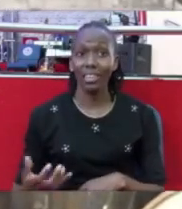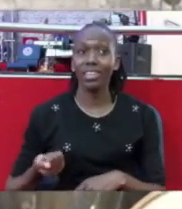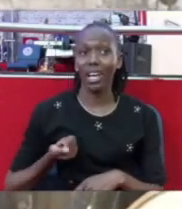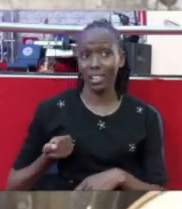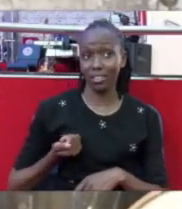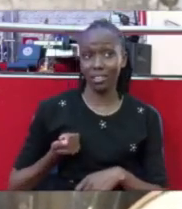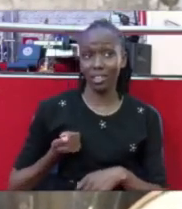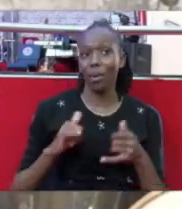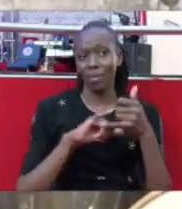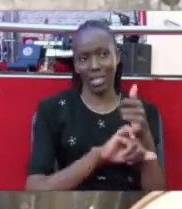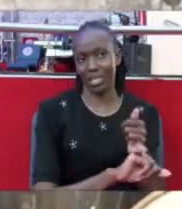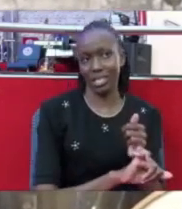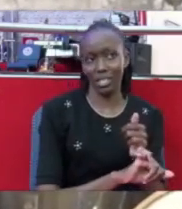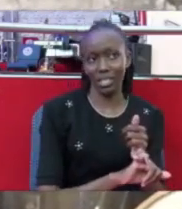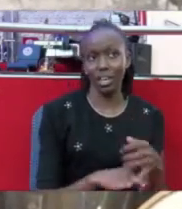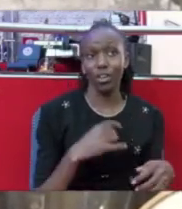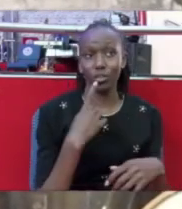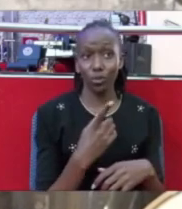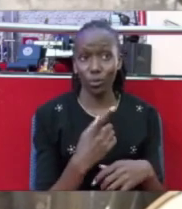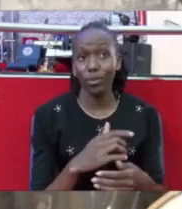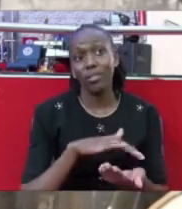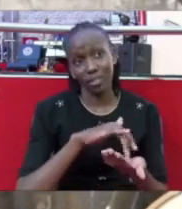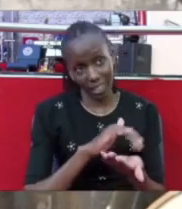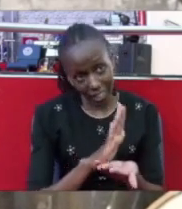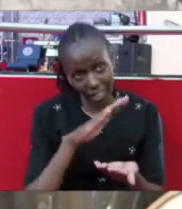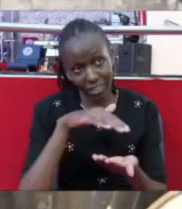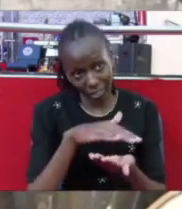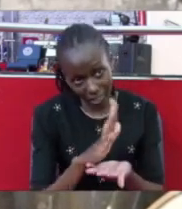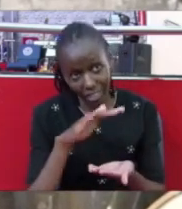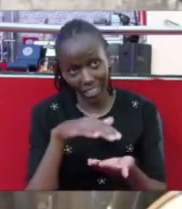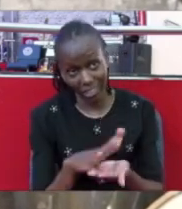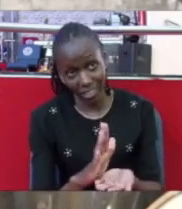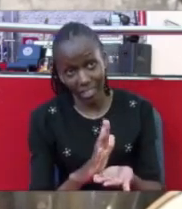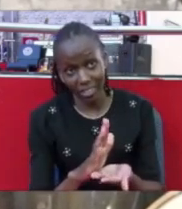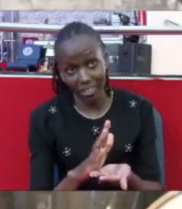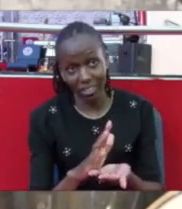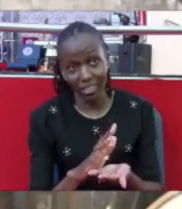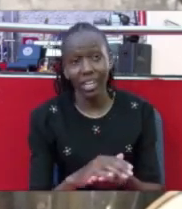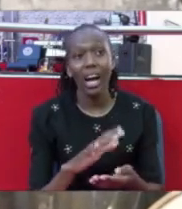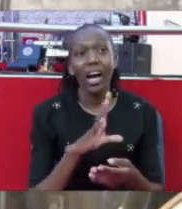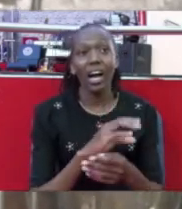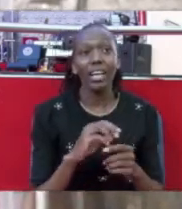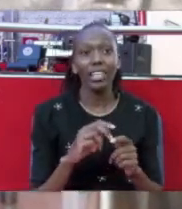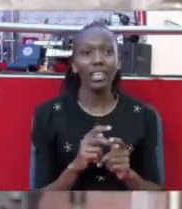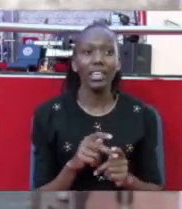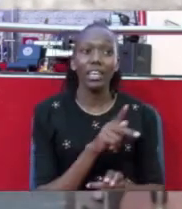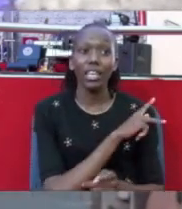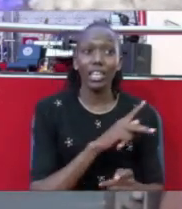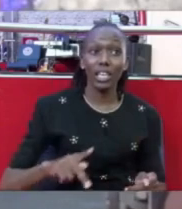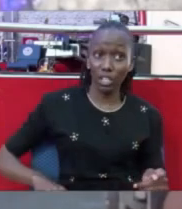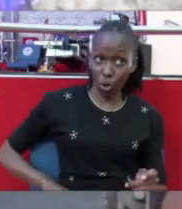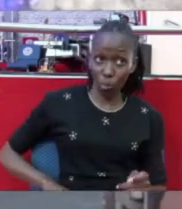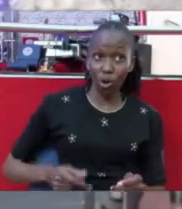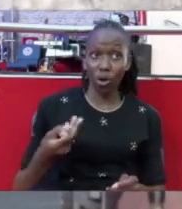wasichana wadogo wakaoleke. So that they can also increase. Ili wakaweze kuongezeka. and the kingdom of God expands. Na ufalme wa